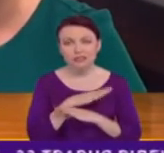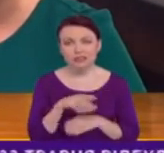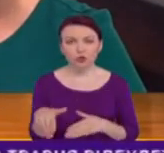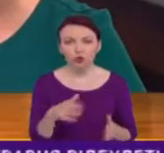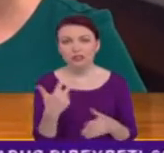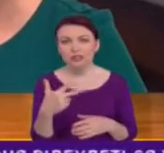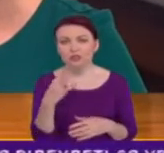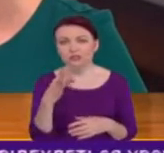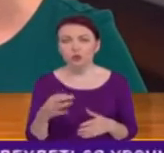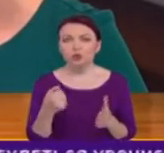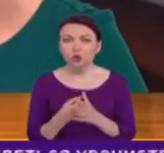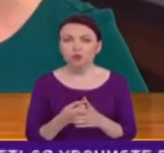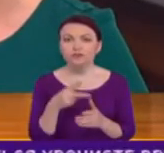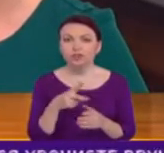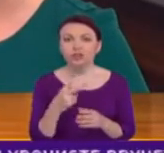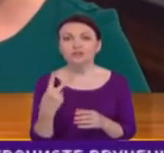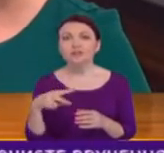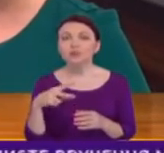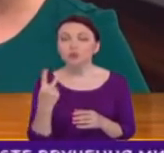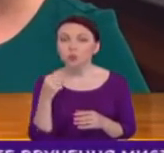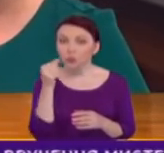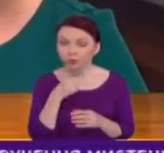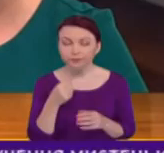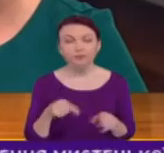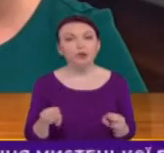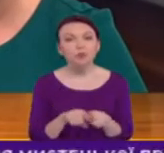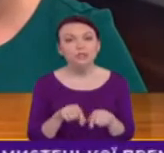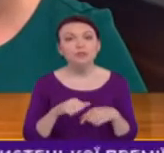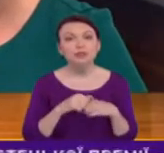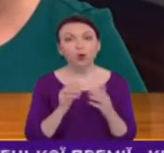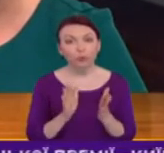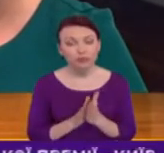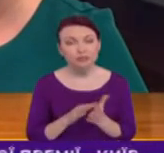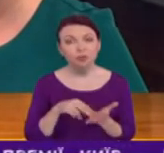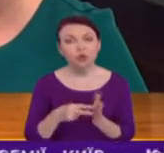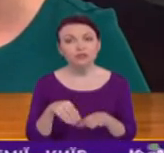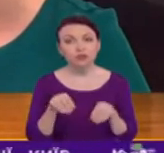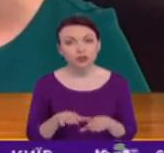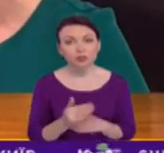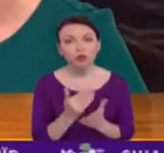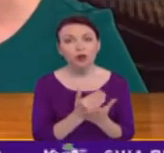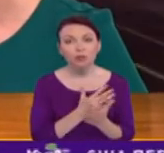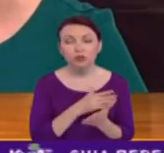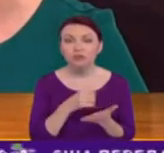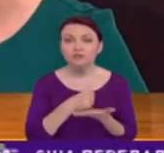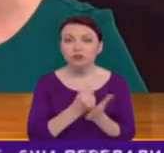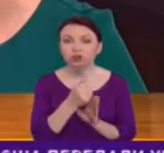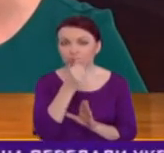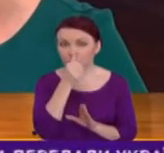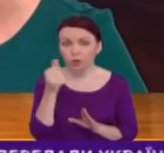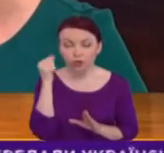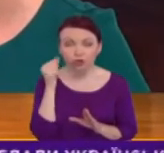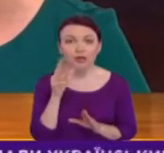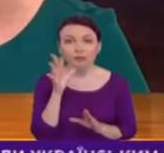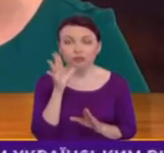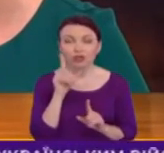до 2022 року. Саме подібний комплекс проєктів рішень і подібна програма була затверджена минулого тижня під